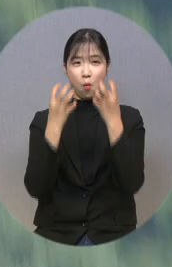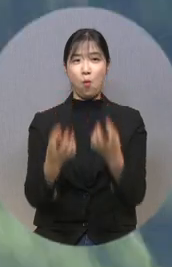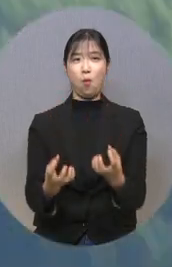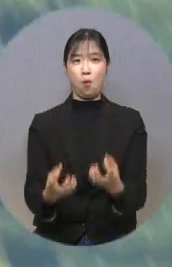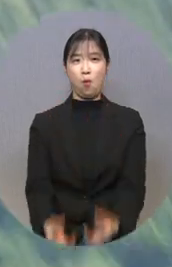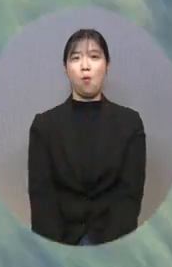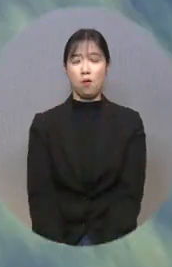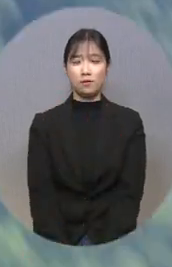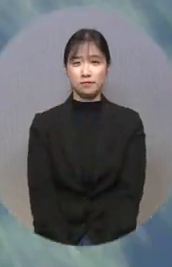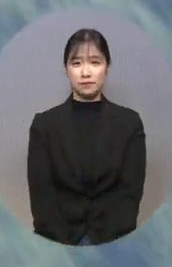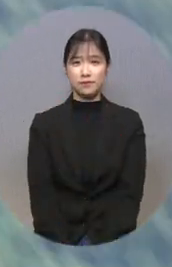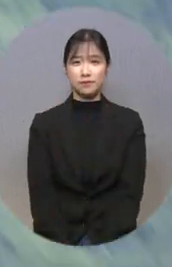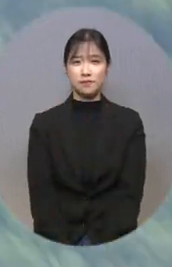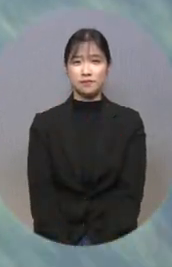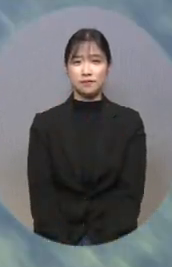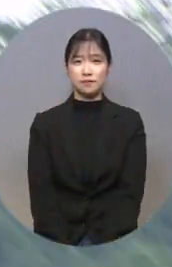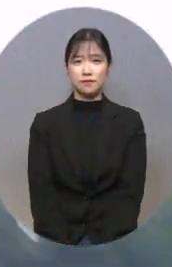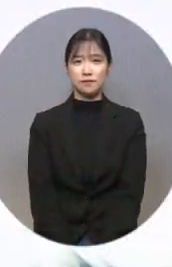와.